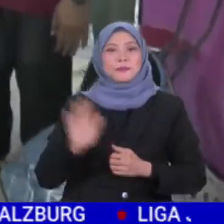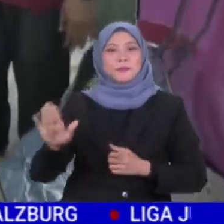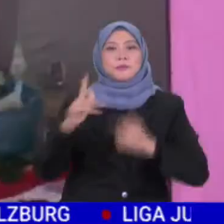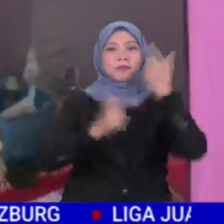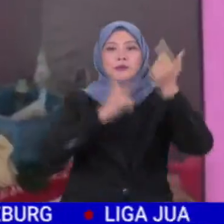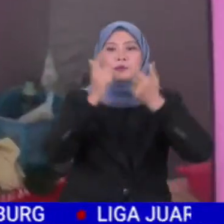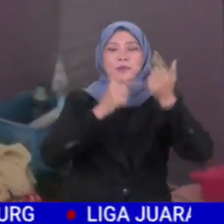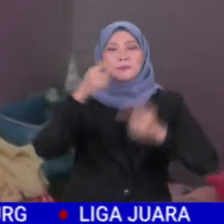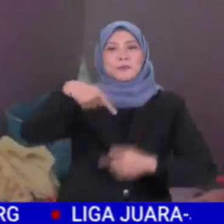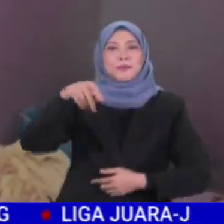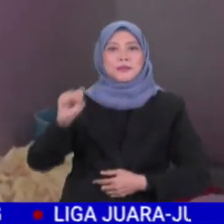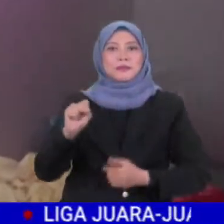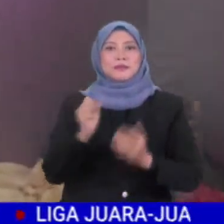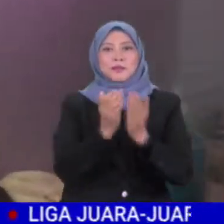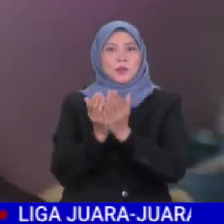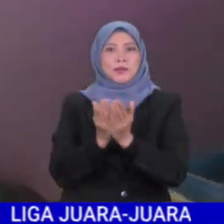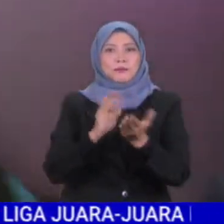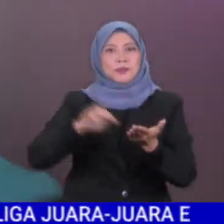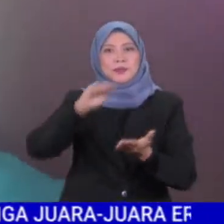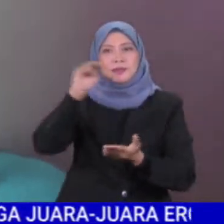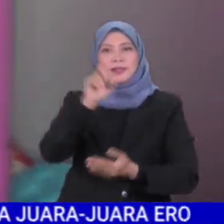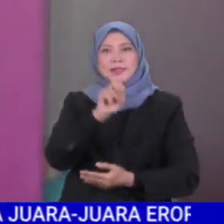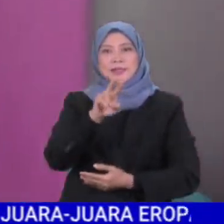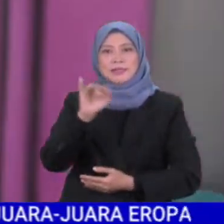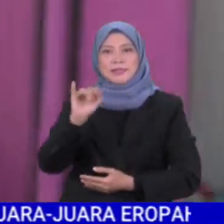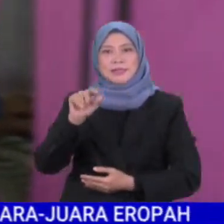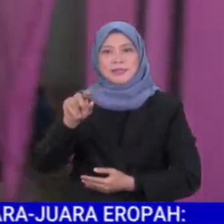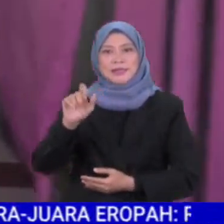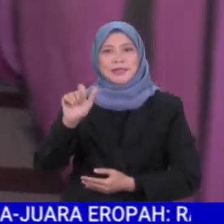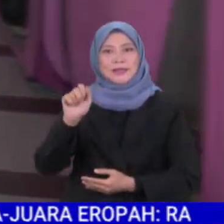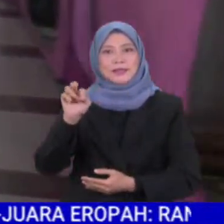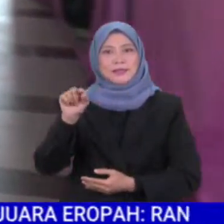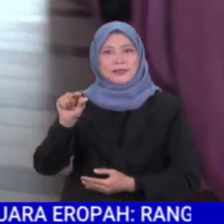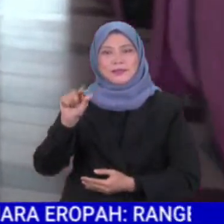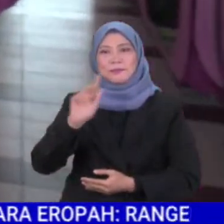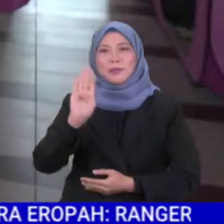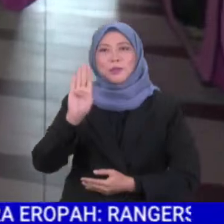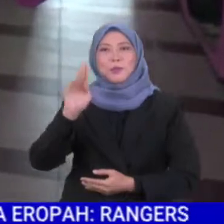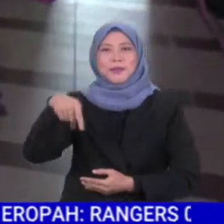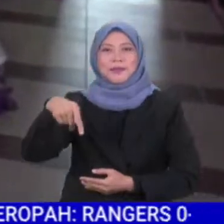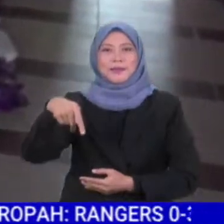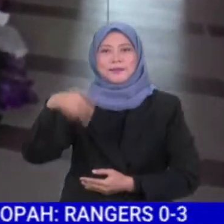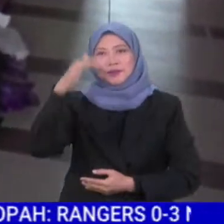melawat PPS Sekolah Menengah Kebangsaan Sri Gading Batu Pahat.